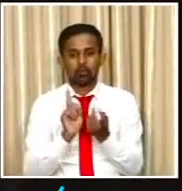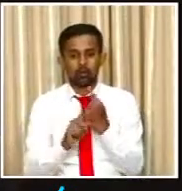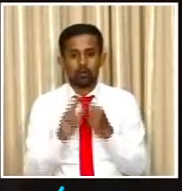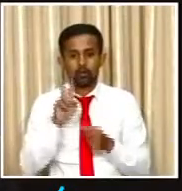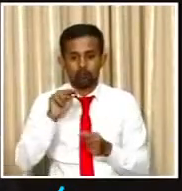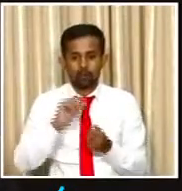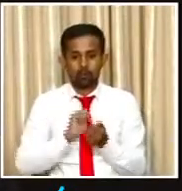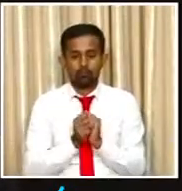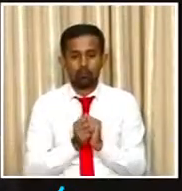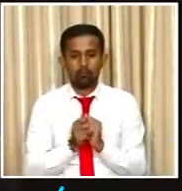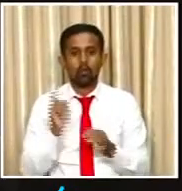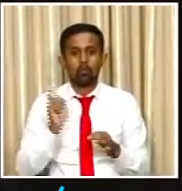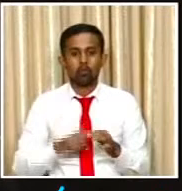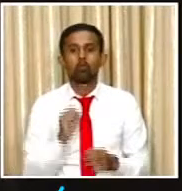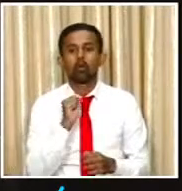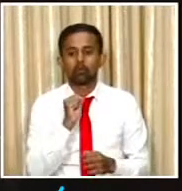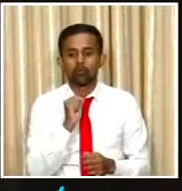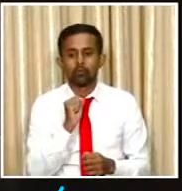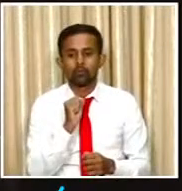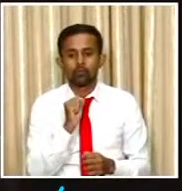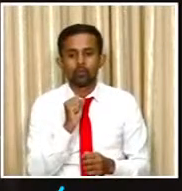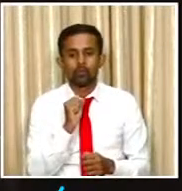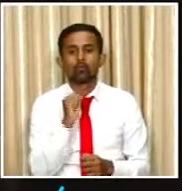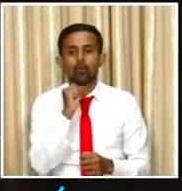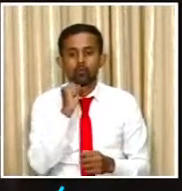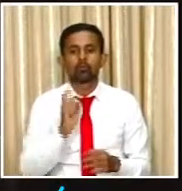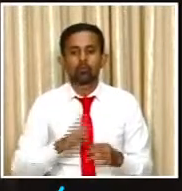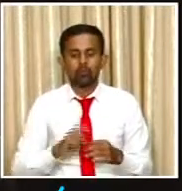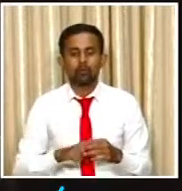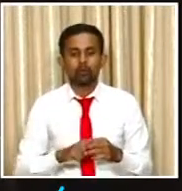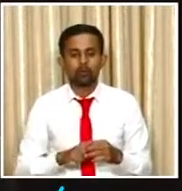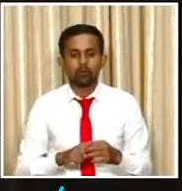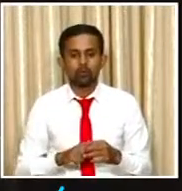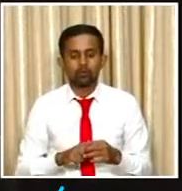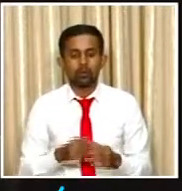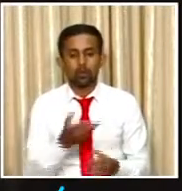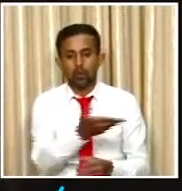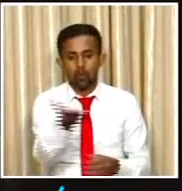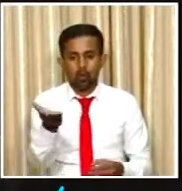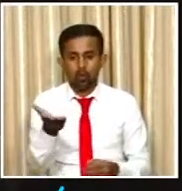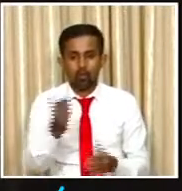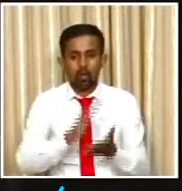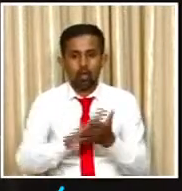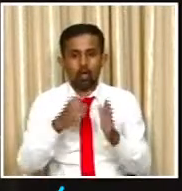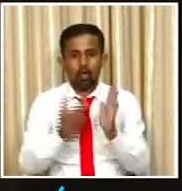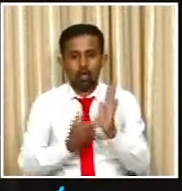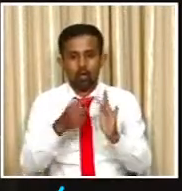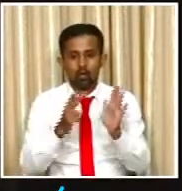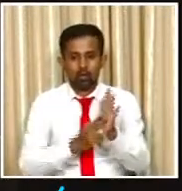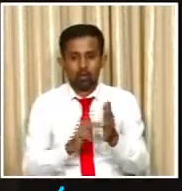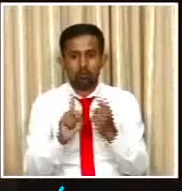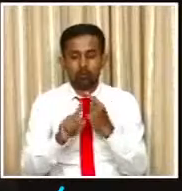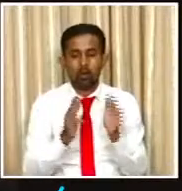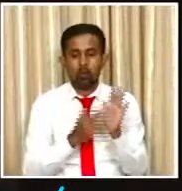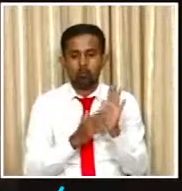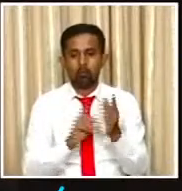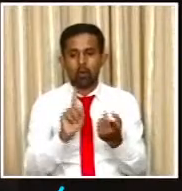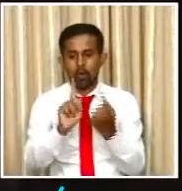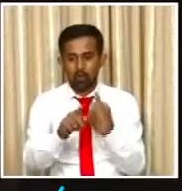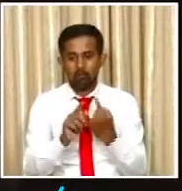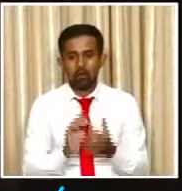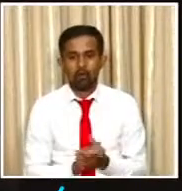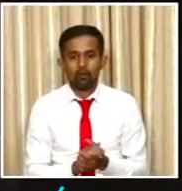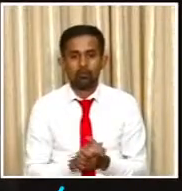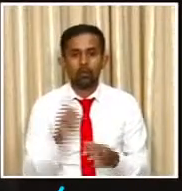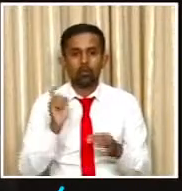සංශෝධනේ මොකද්ද ප්‍රශ්නේ මොකද වෙලා තියෙන ප්‍රශ්නේ දැන් ඔය පැත්තෙන් හරිය නැමැතිතුමා ඇවිල්ලා ඉන්නවා මිනිස්සු ඇවිල්ලා තියෙනවා